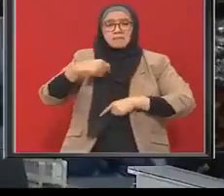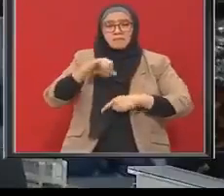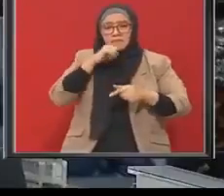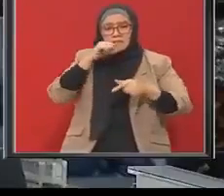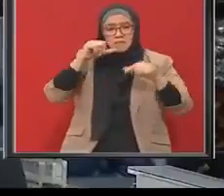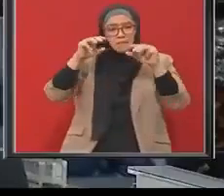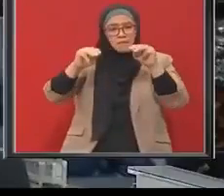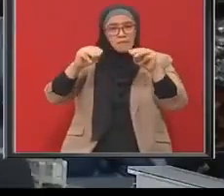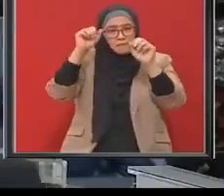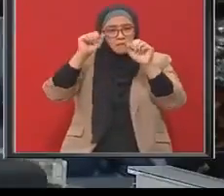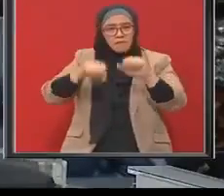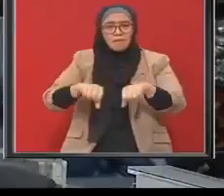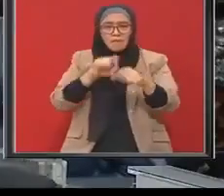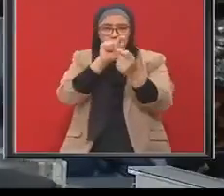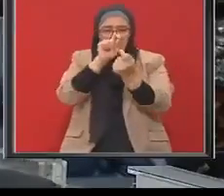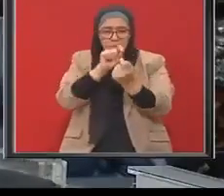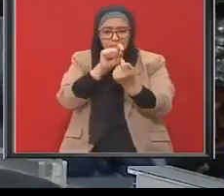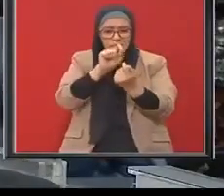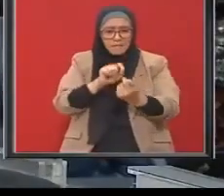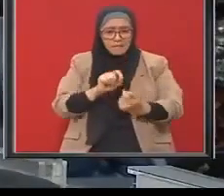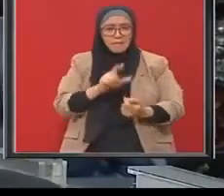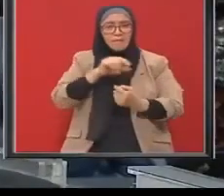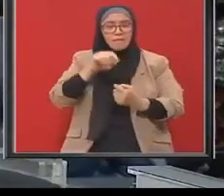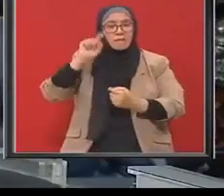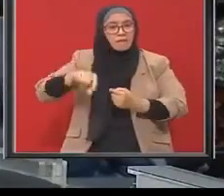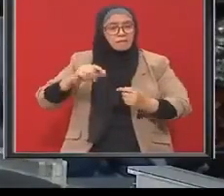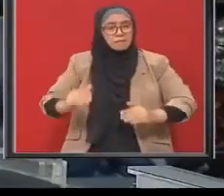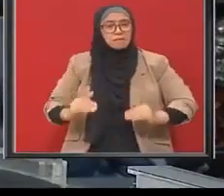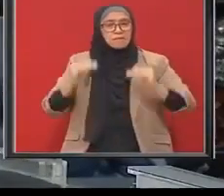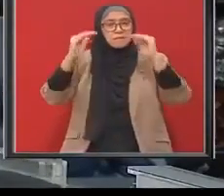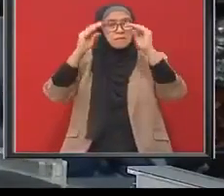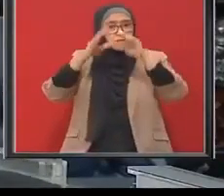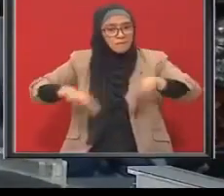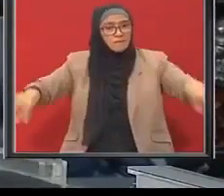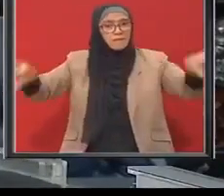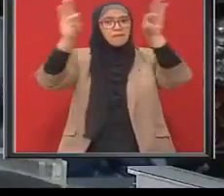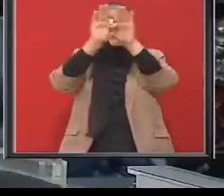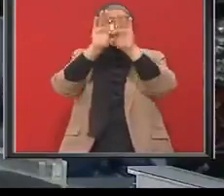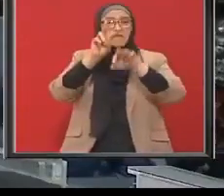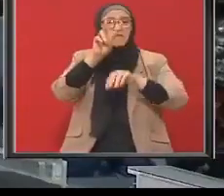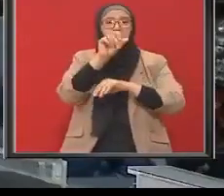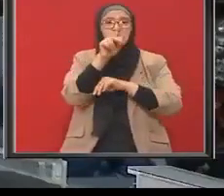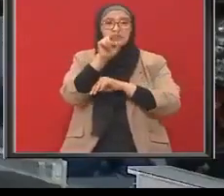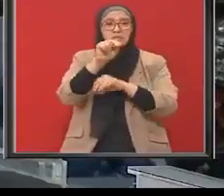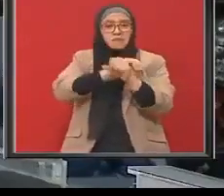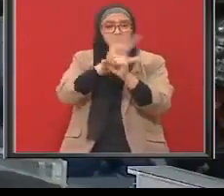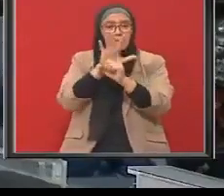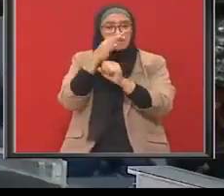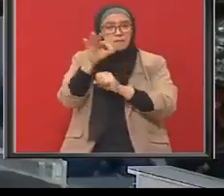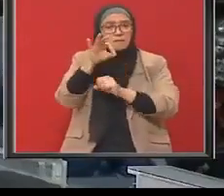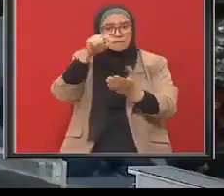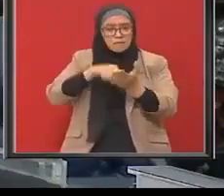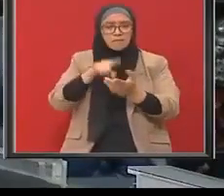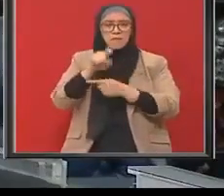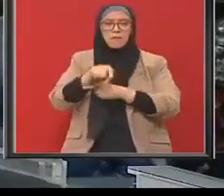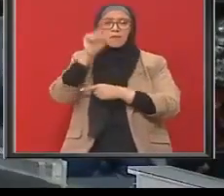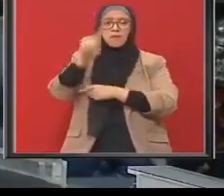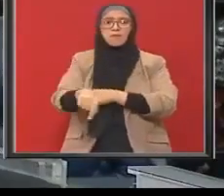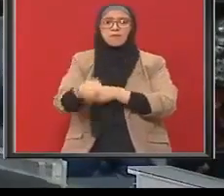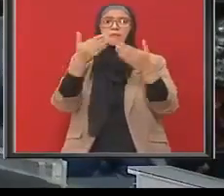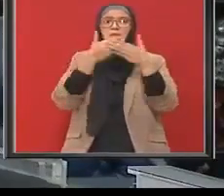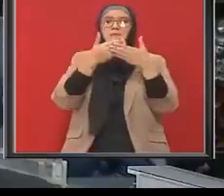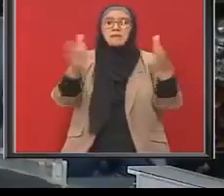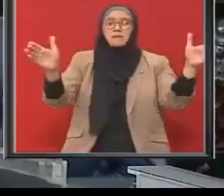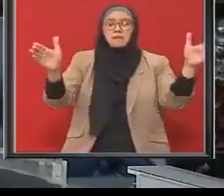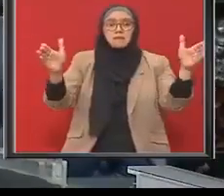akan diangkat sebagai keutamaan sejajar dengan Baekhyun komik 19 ini dilihat sebagai satu keperluan awam